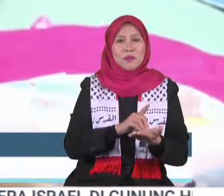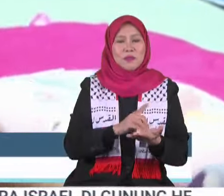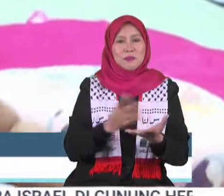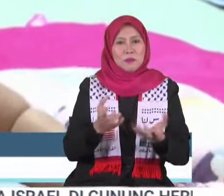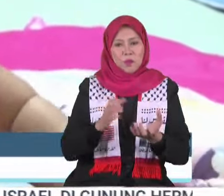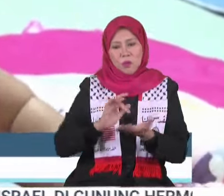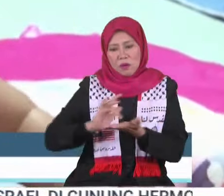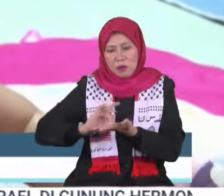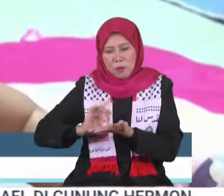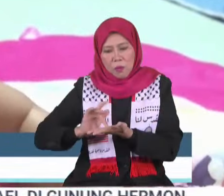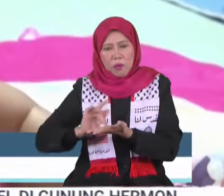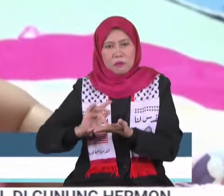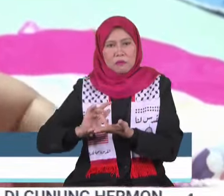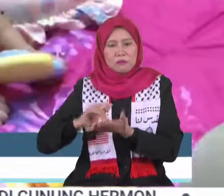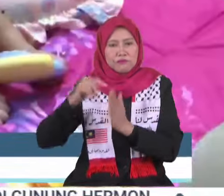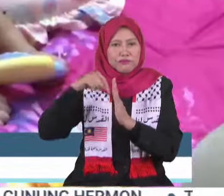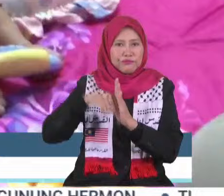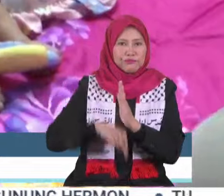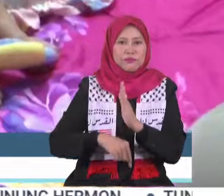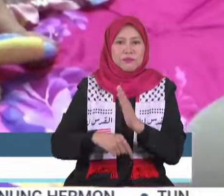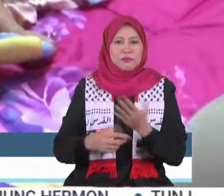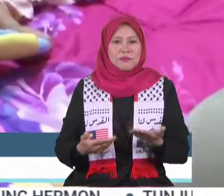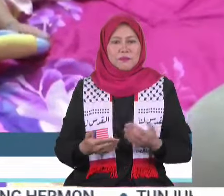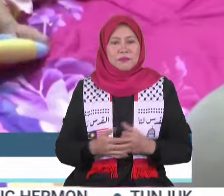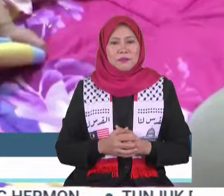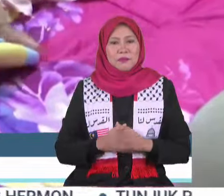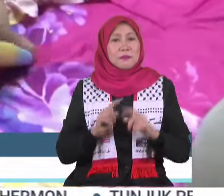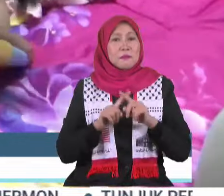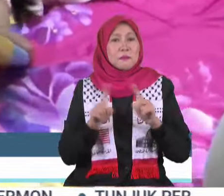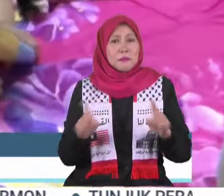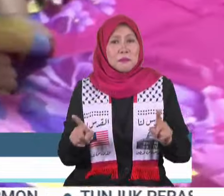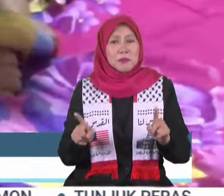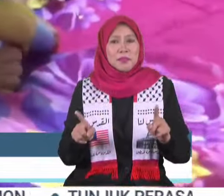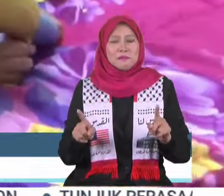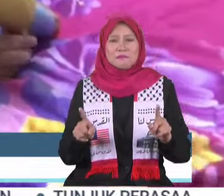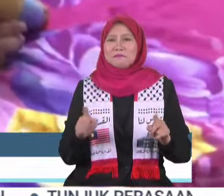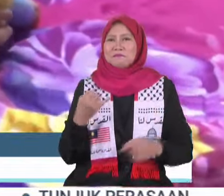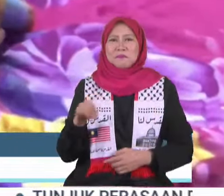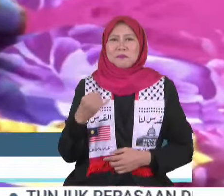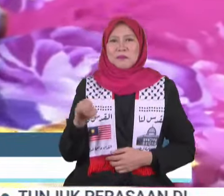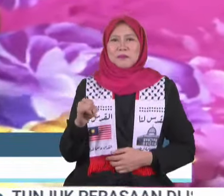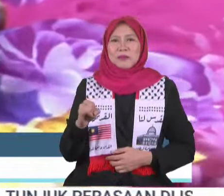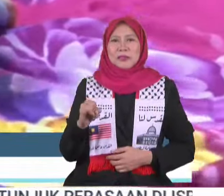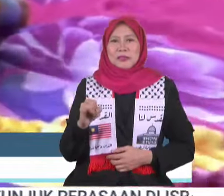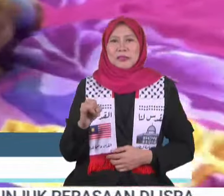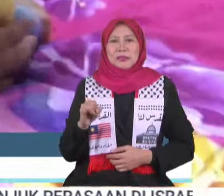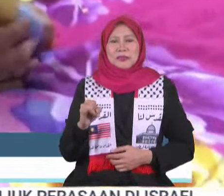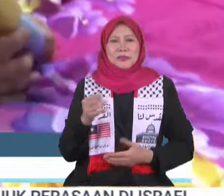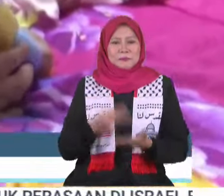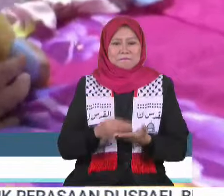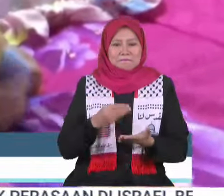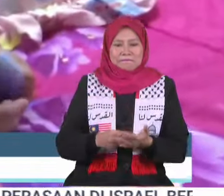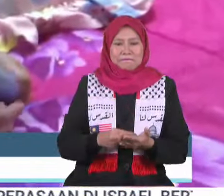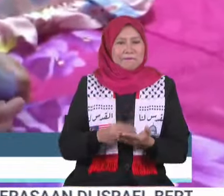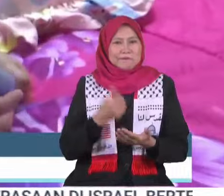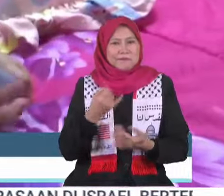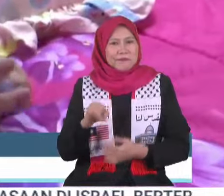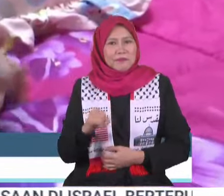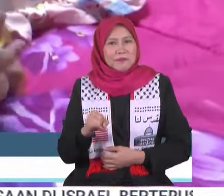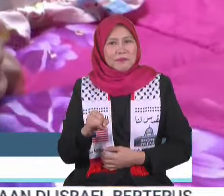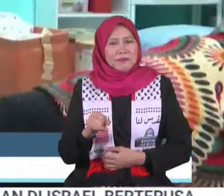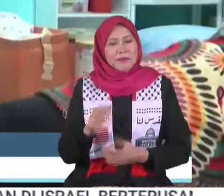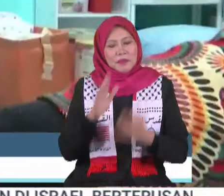dia. Tepuk ya, tapi kami macam tak mampu nak jaga benda tu. So saya berharap dia